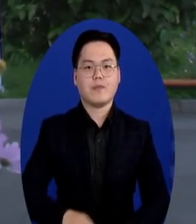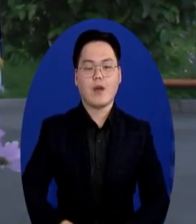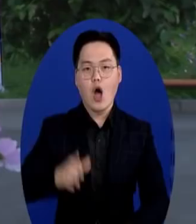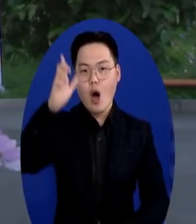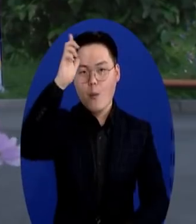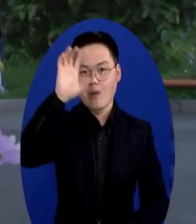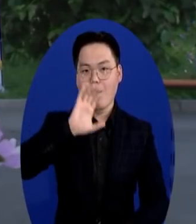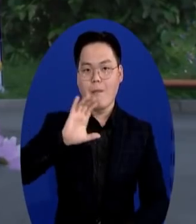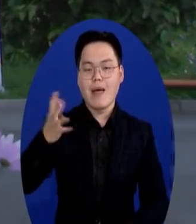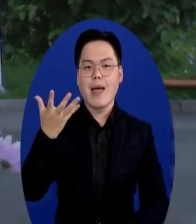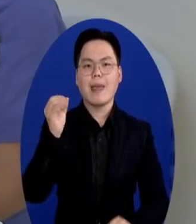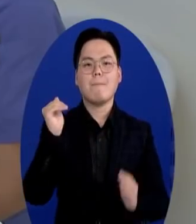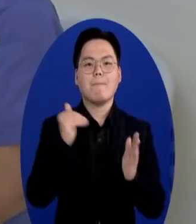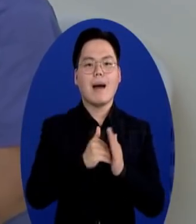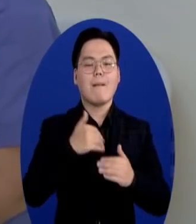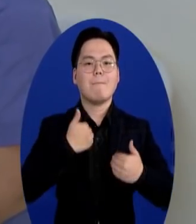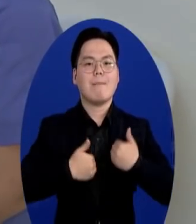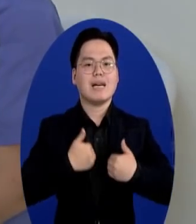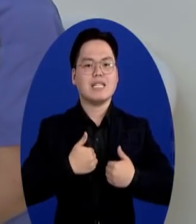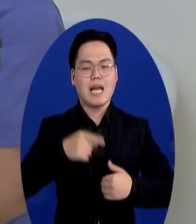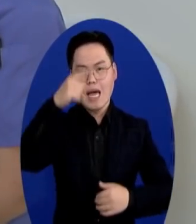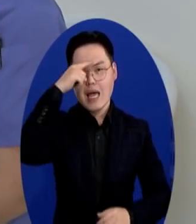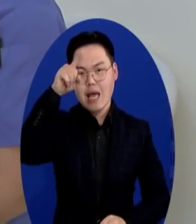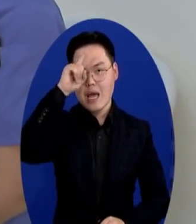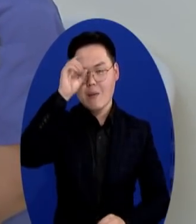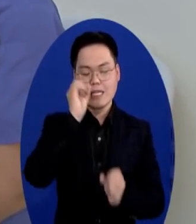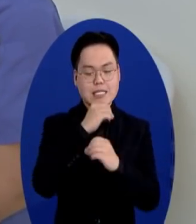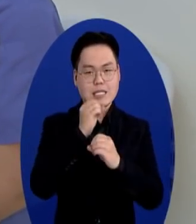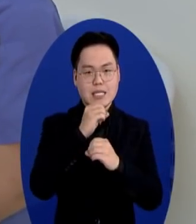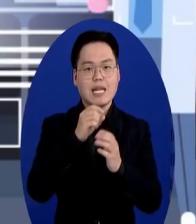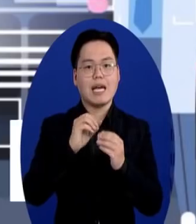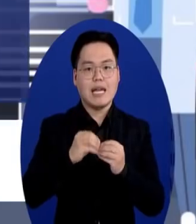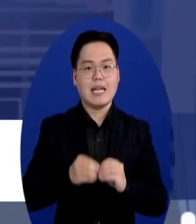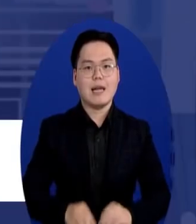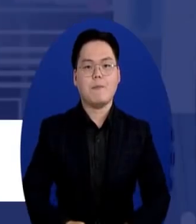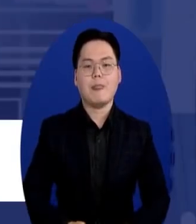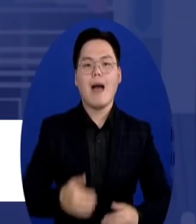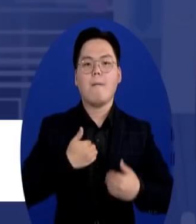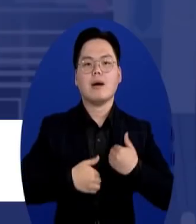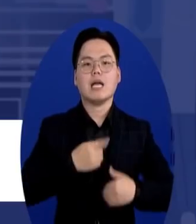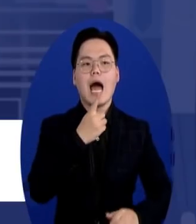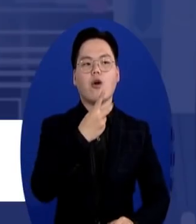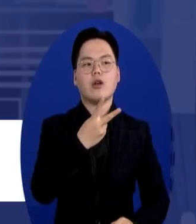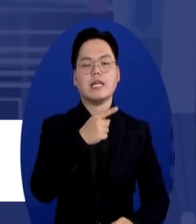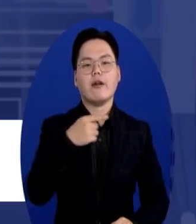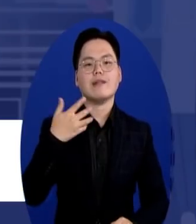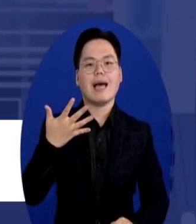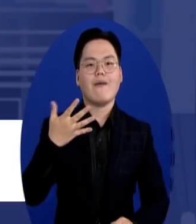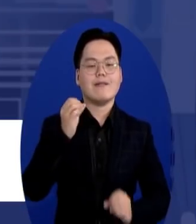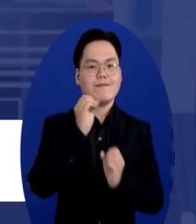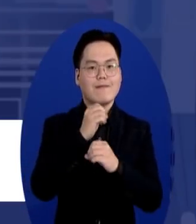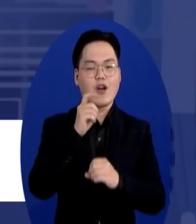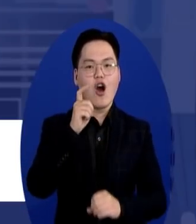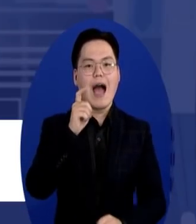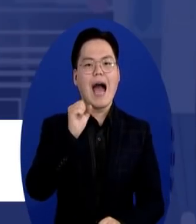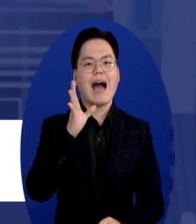Боловсролын байгууллагын 50,000 гаруй багш ажилтан эрүүл мэндийн шинжилгээнд хамрагдана. Багш нар 12-оос 15 төрлийн шинжилгээ, хавдрын эрт